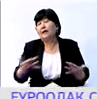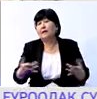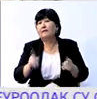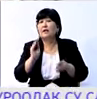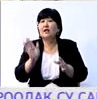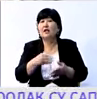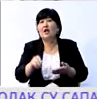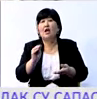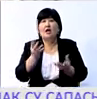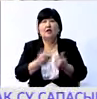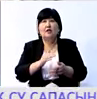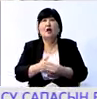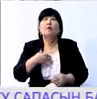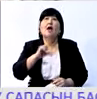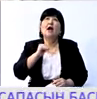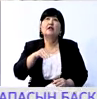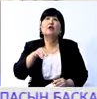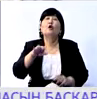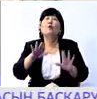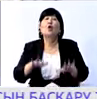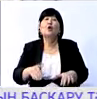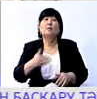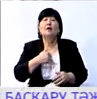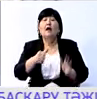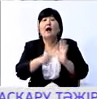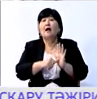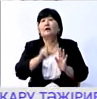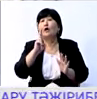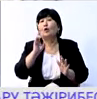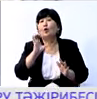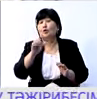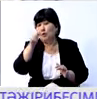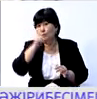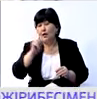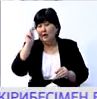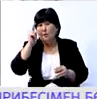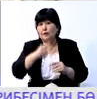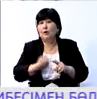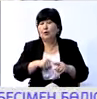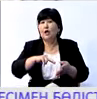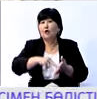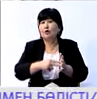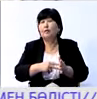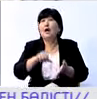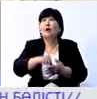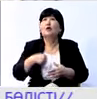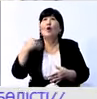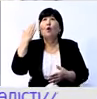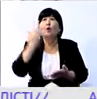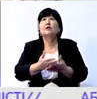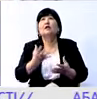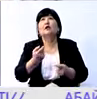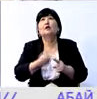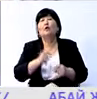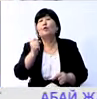аламыз. Мен IT программист болғым келеді. Осы 6 ай курс біткеннен кейін тағы да осындай жобаларға қатысуды ойластырып жатырмын. Және